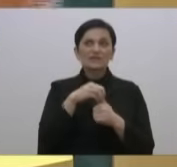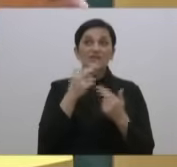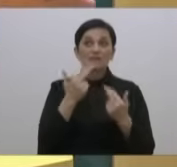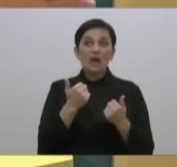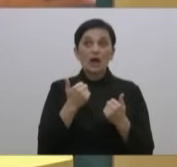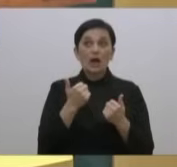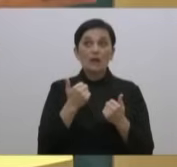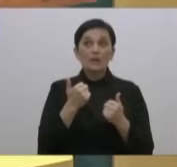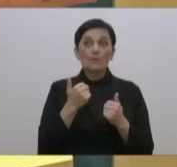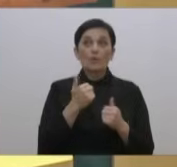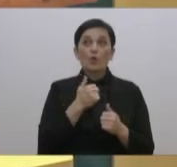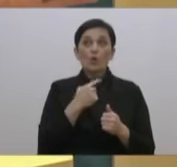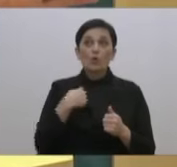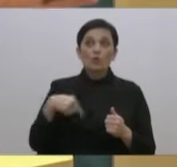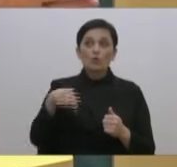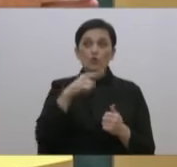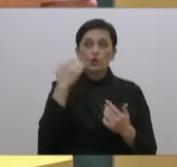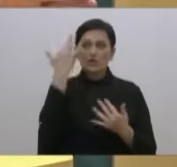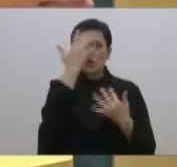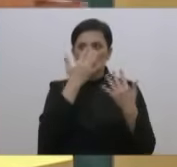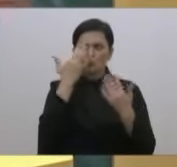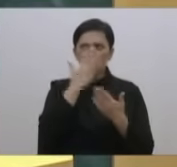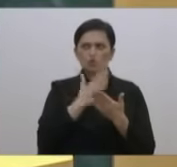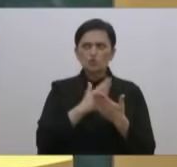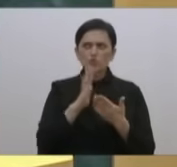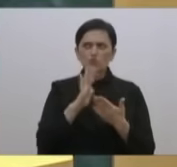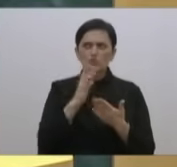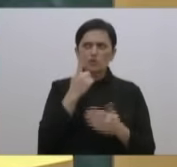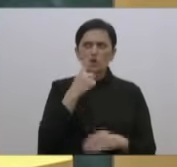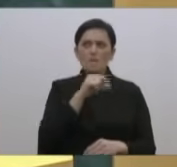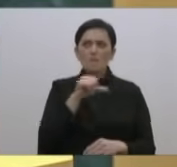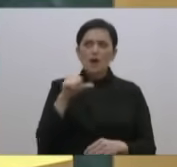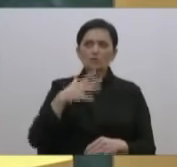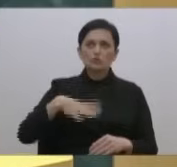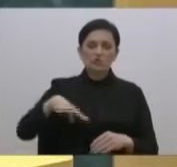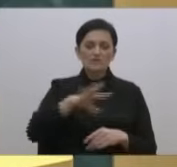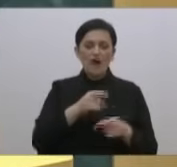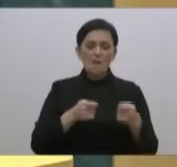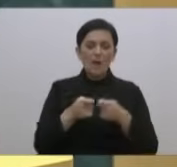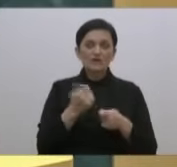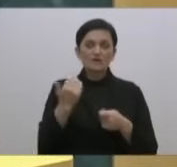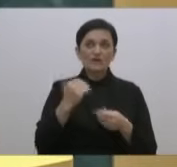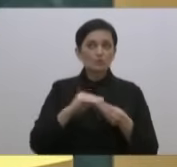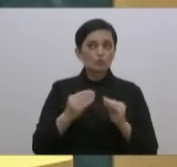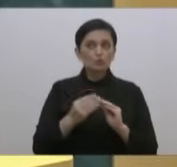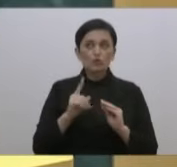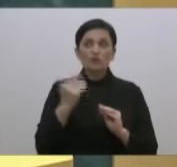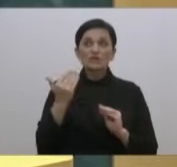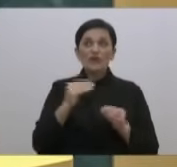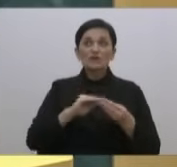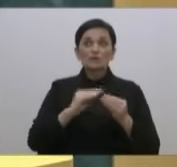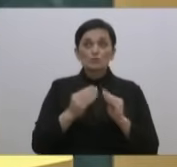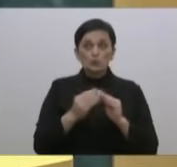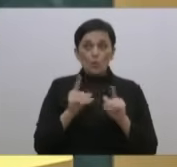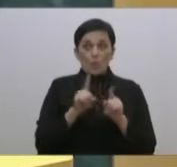და არავის არ გვაქვს ილუზია იმისა რომ მარტო ქვეყნის მართვა იქნება თქვენი გამოწვევა. თქვენი